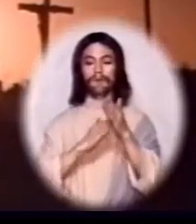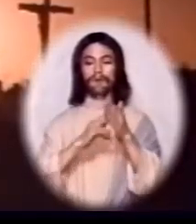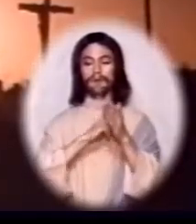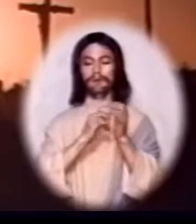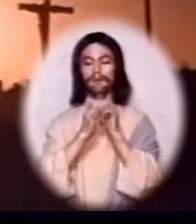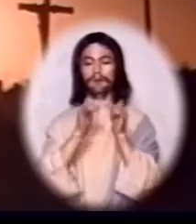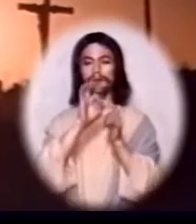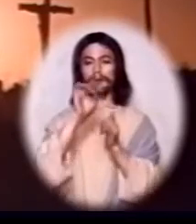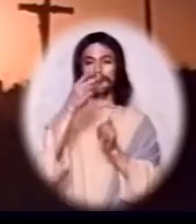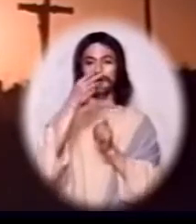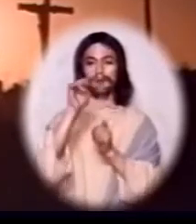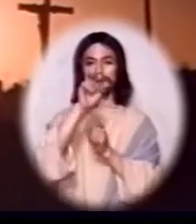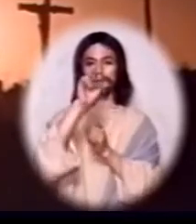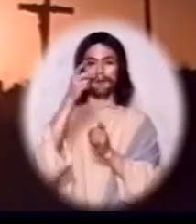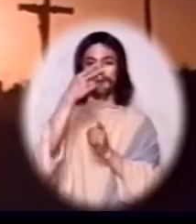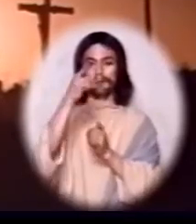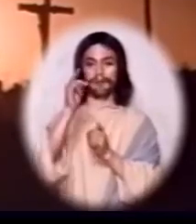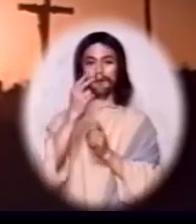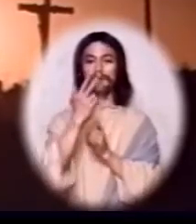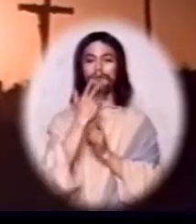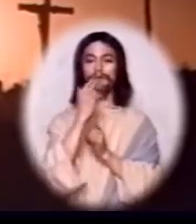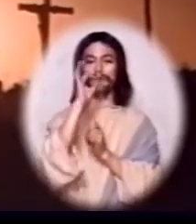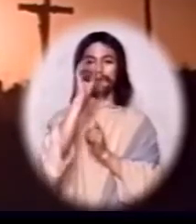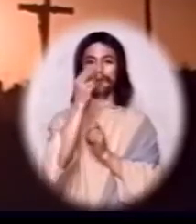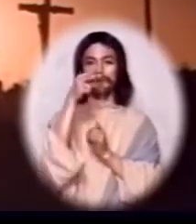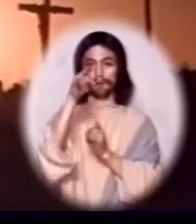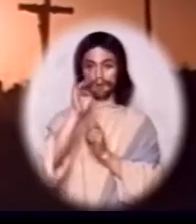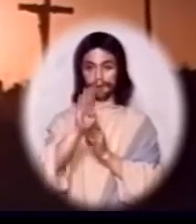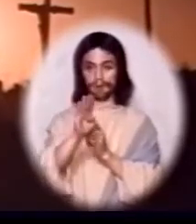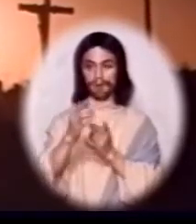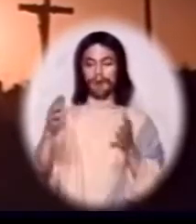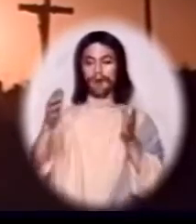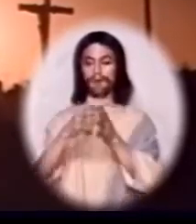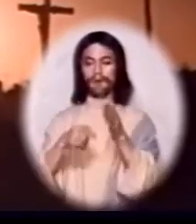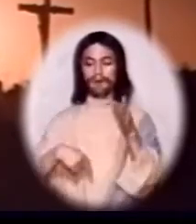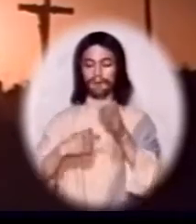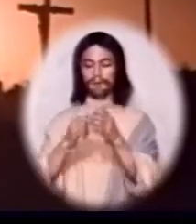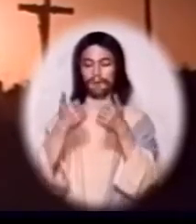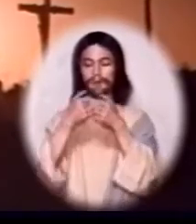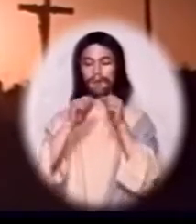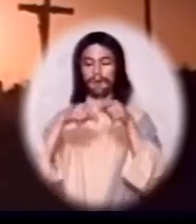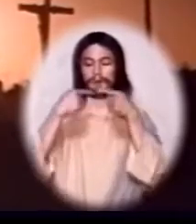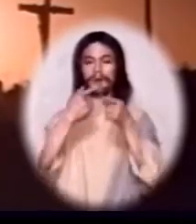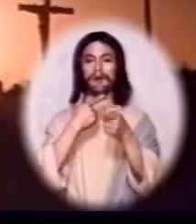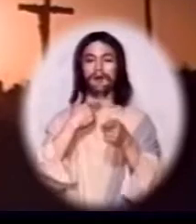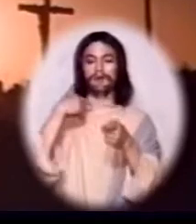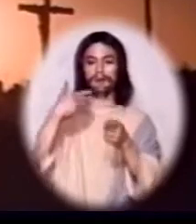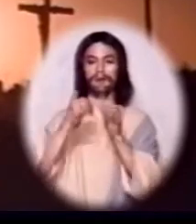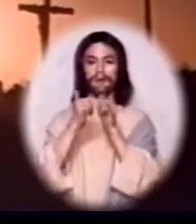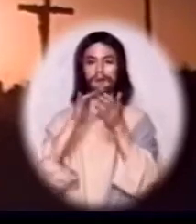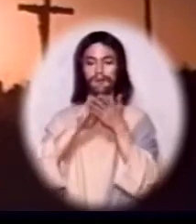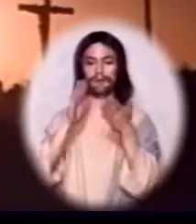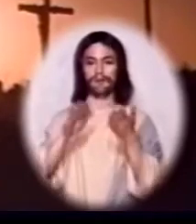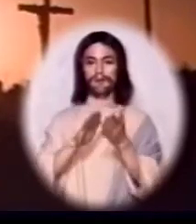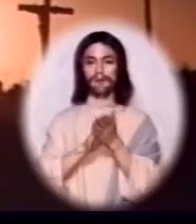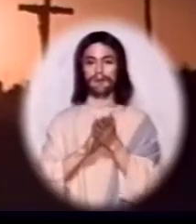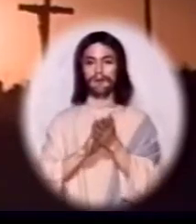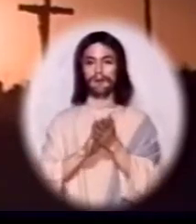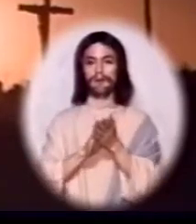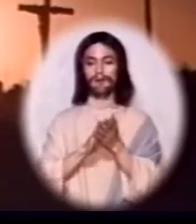공회의원으로 선하고 의로운 아리마대 요셉이라는 사람이 있으니 그는 저희들과 함께 결의와 행사에 가담하지 아니한